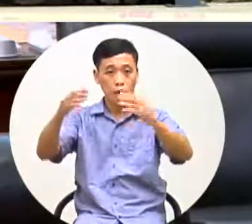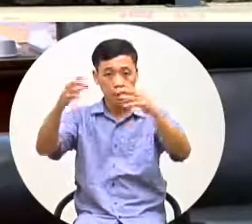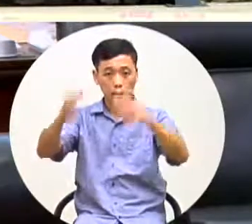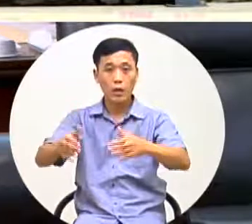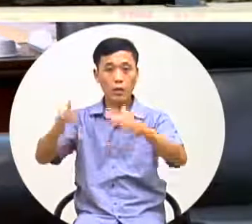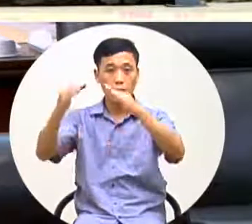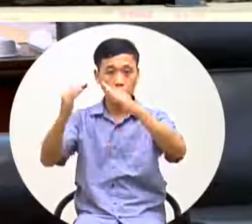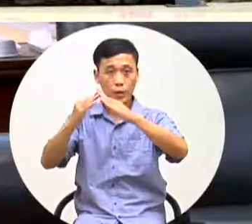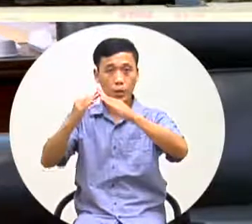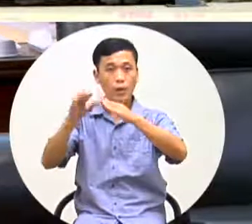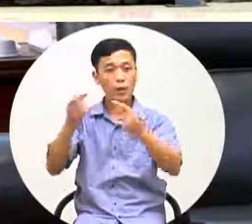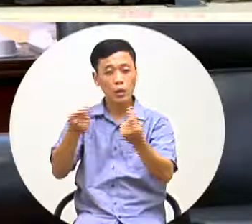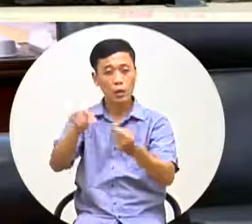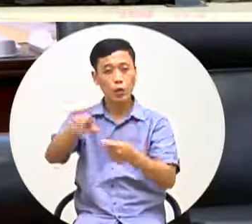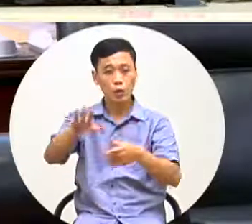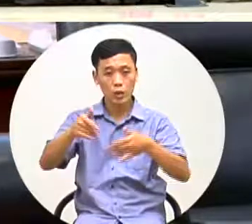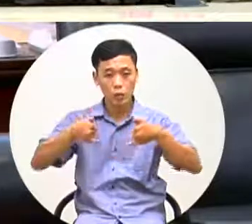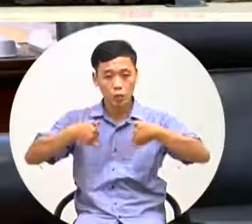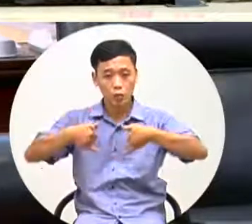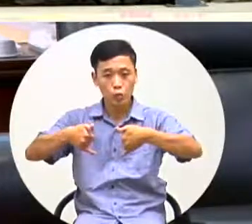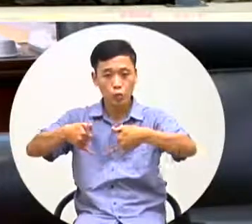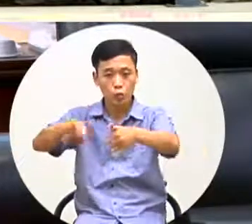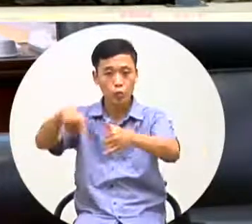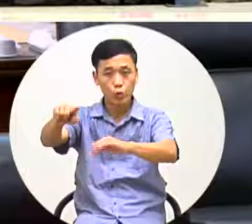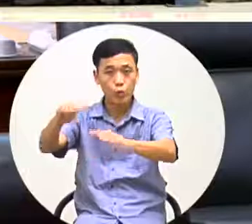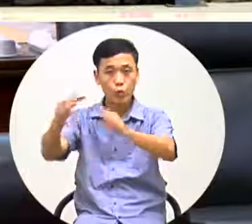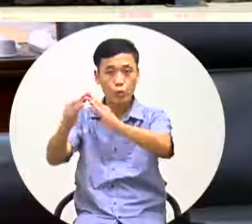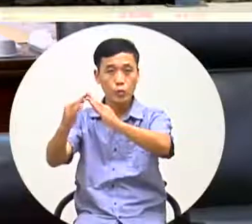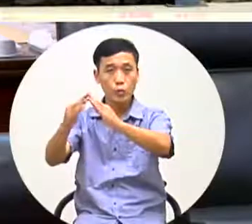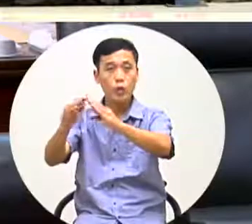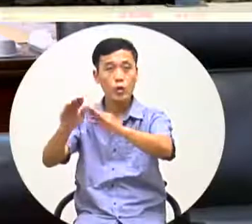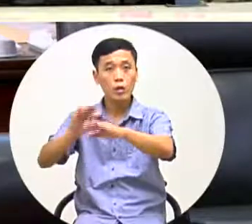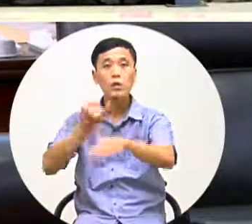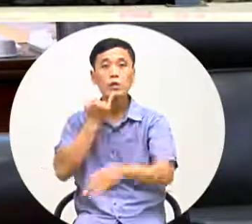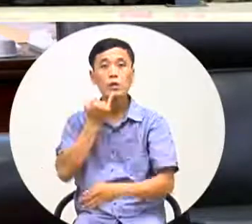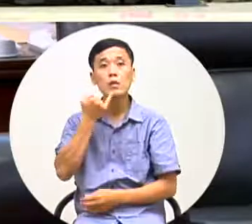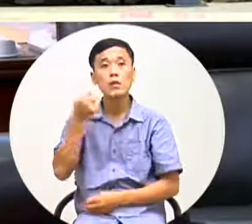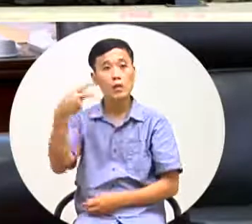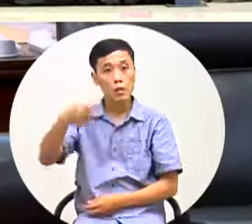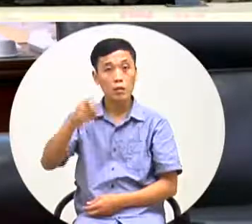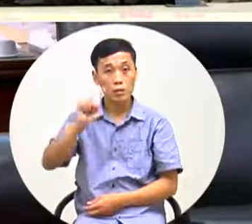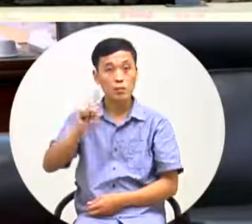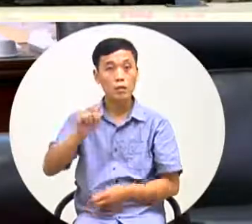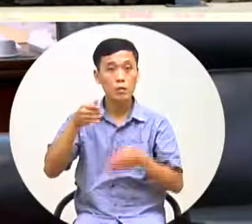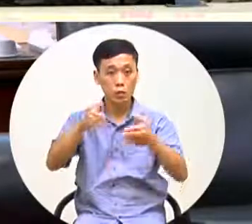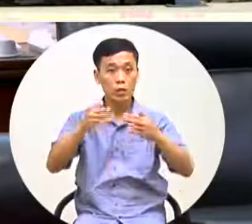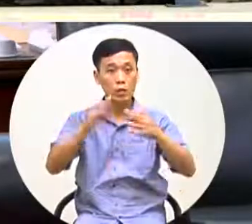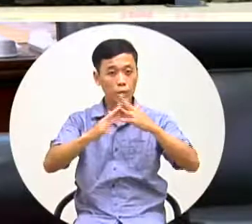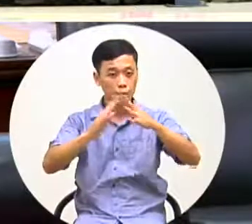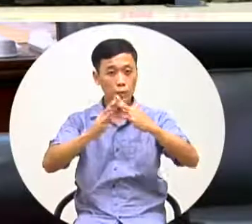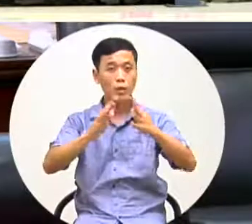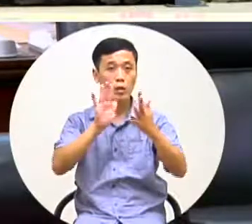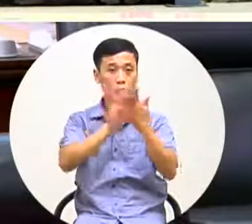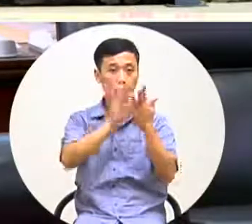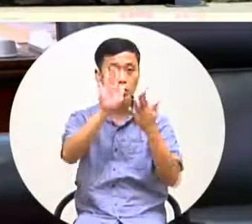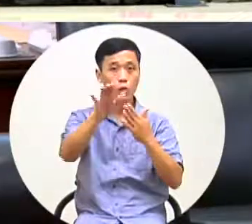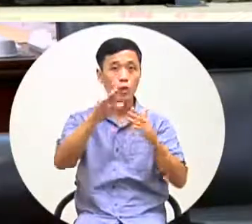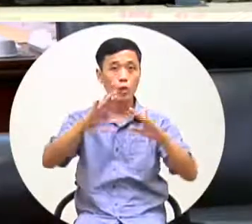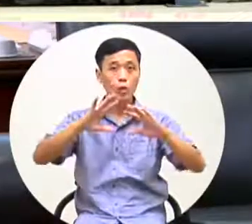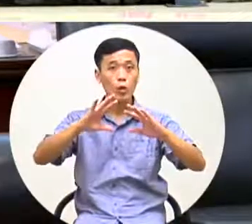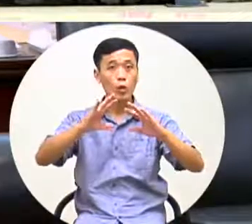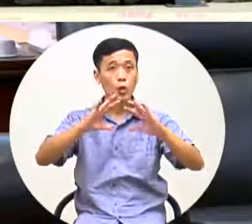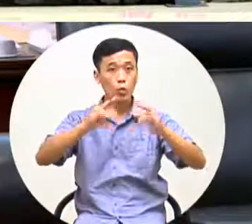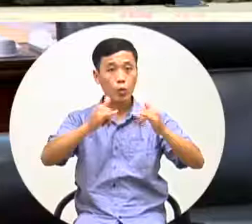通到会馆去。然后以及整个战后，包括国民政府撤退来台之后，这